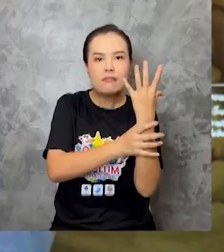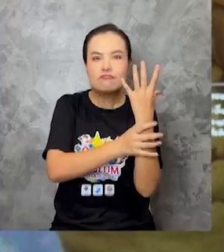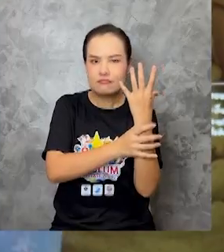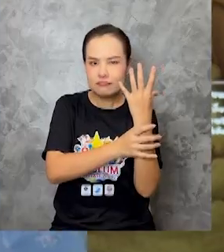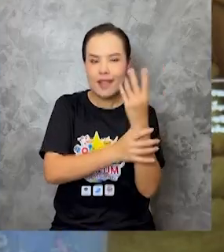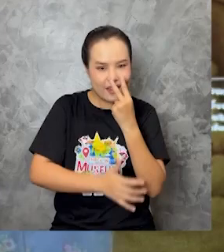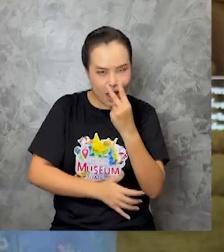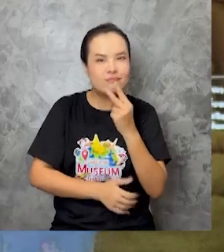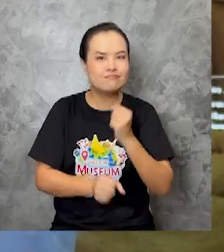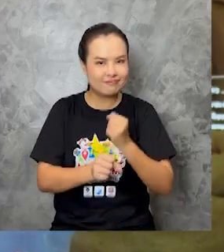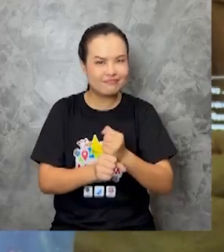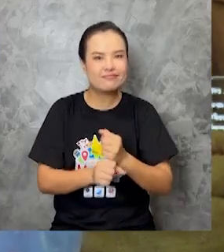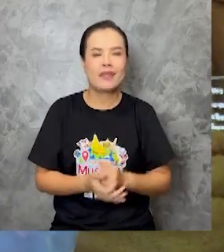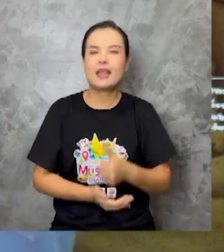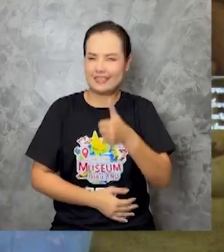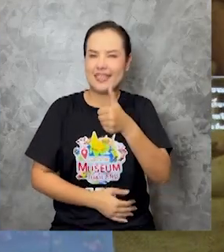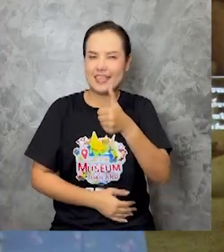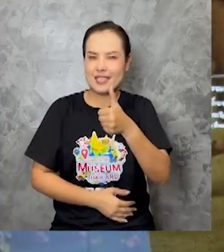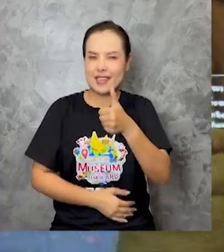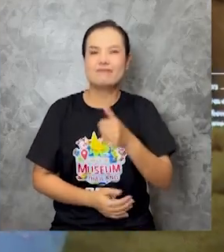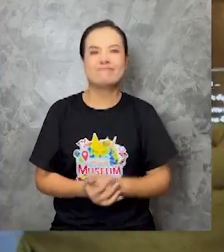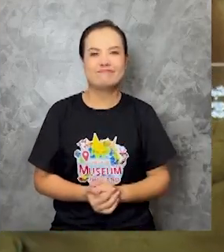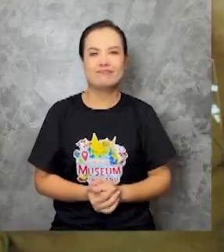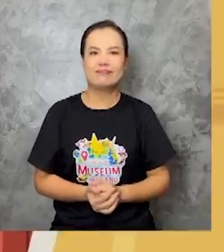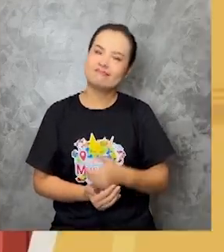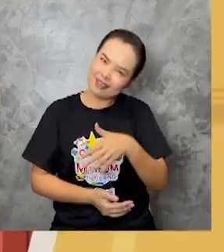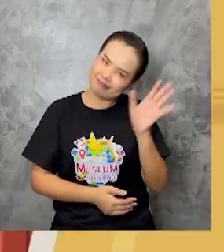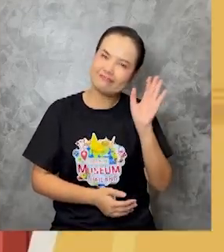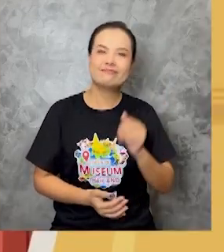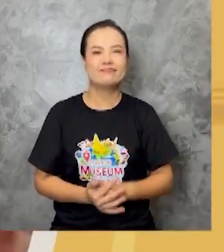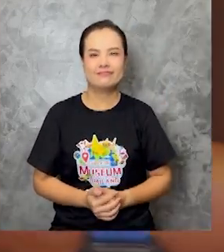ช่ ค่ะ นะเดี๋ยวให้พี่หมูพาไปเนาะไปเลยค่ะ ไปเลย